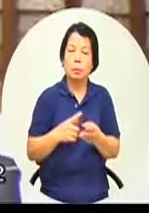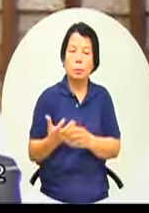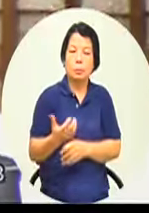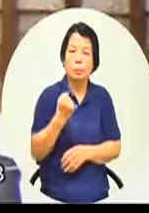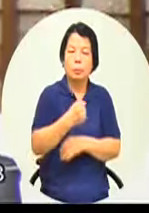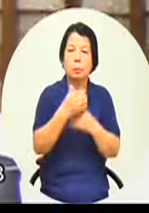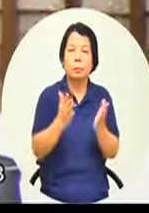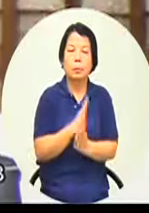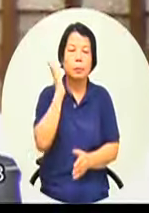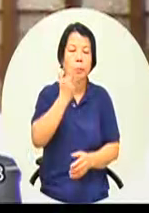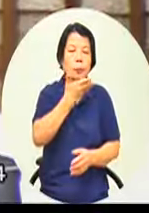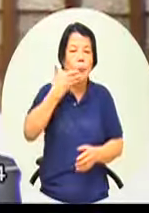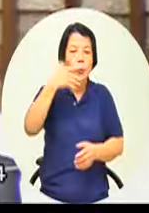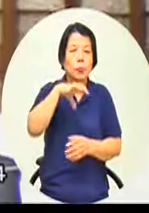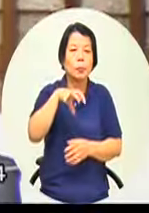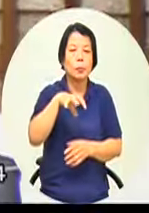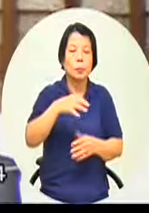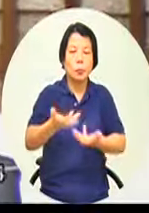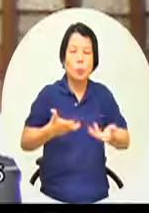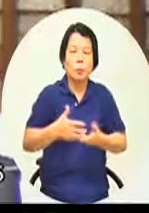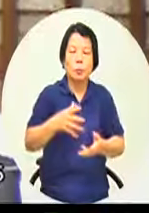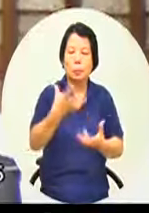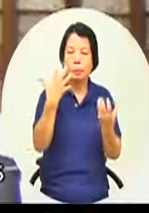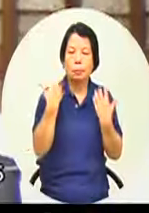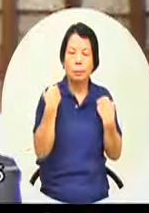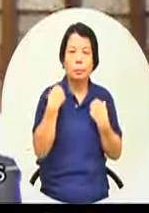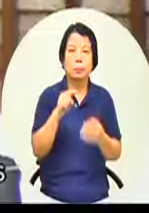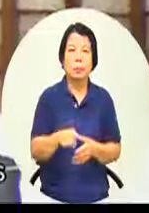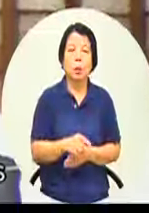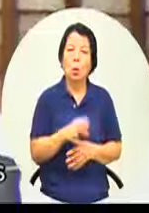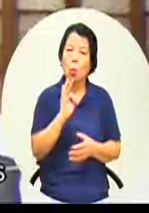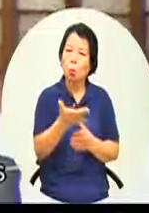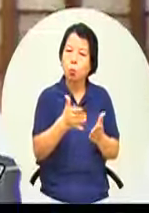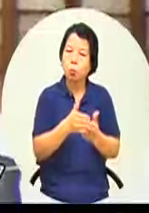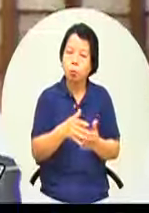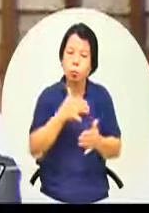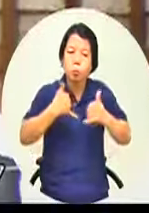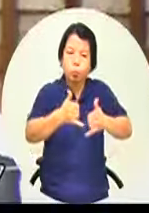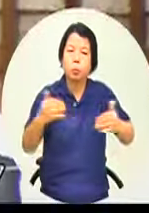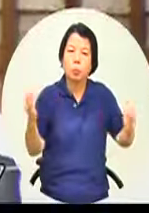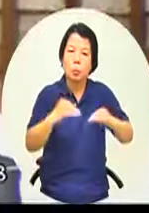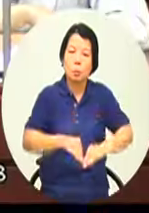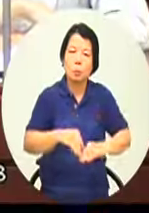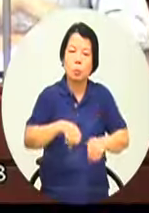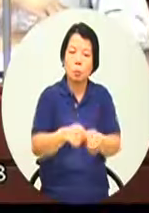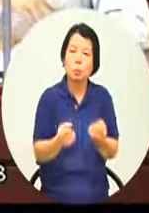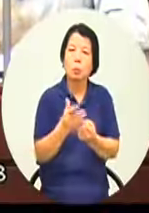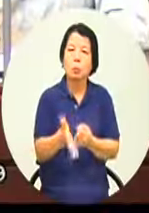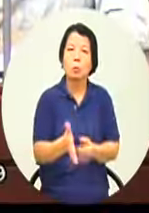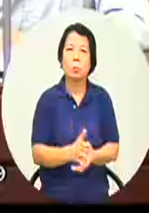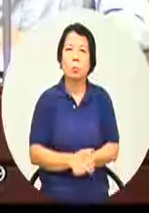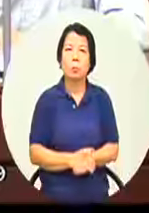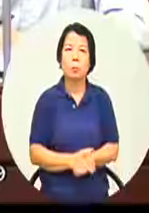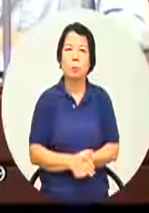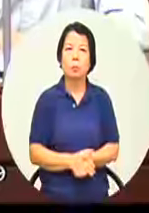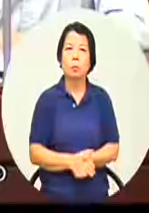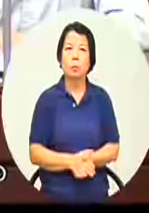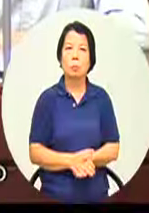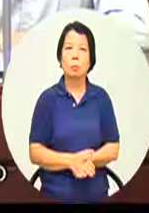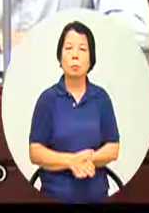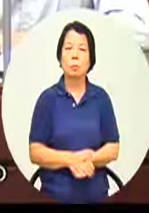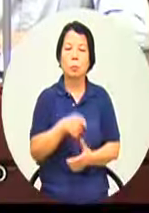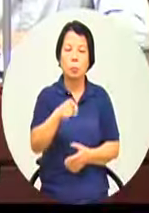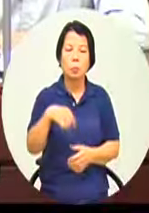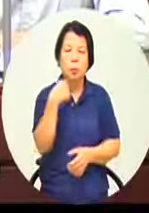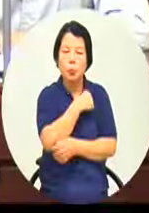利的业务哈，那我请问你是什么原因会路塌？你敢怎样？ 那个部分在那个台